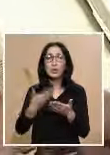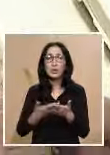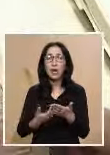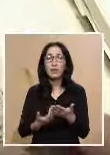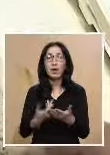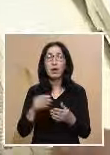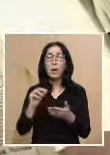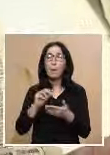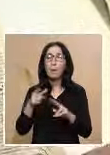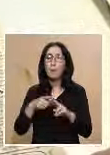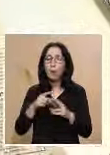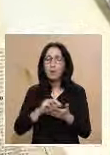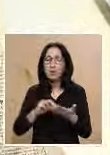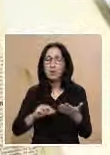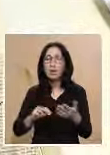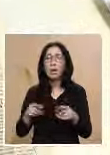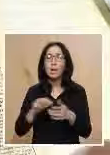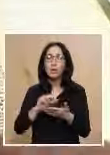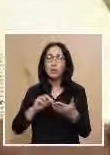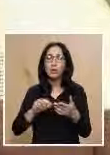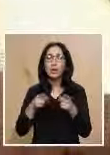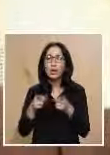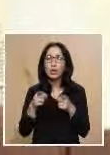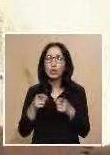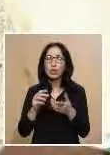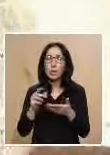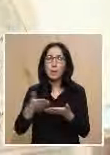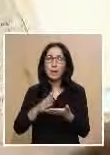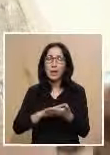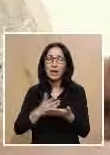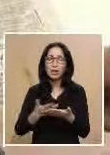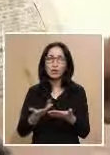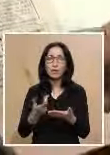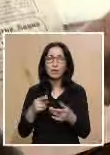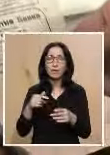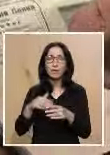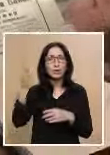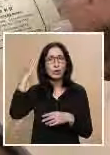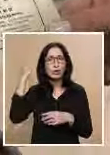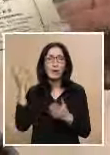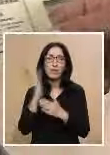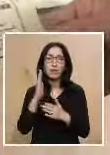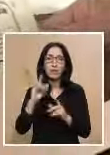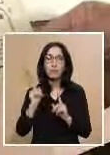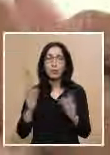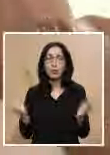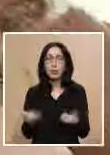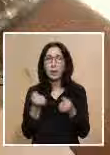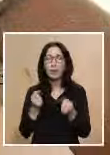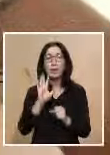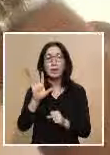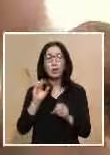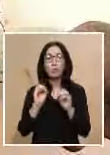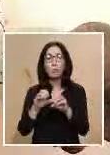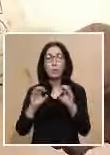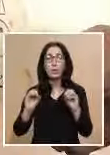и повести, пише критични бележки в вестници. В Държавен архив може да се намери негова